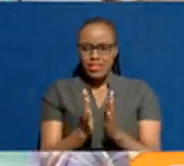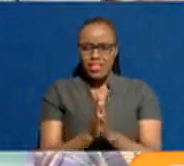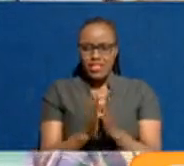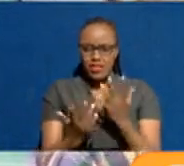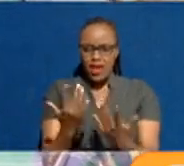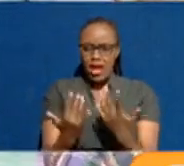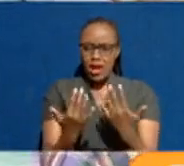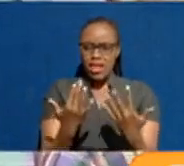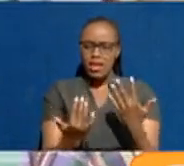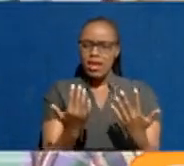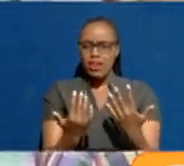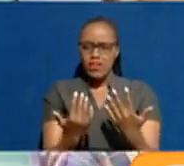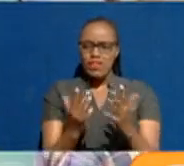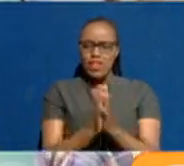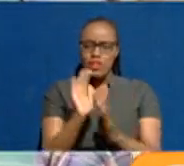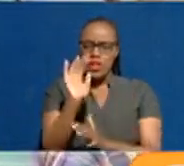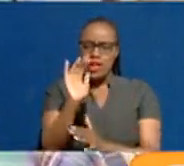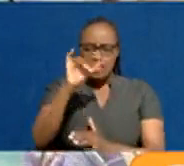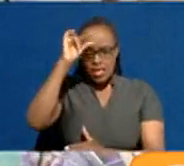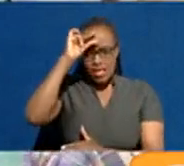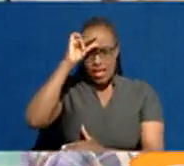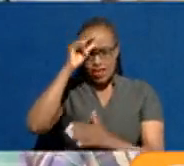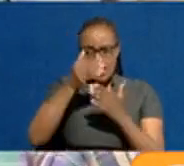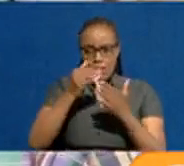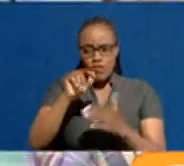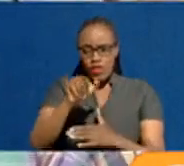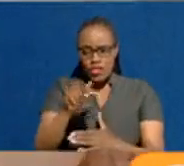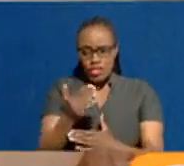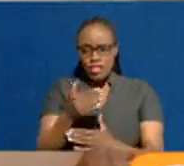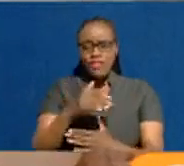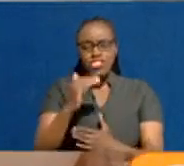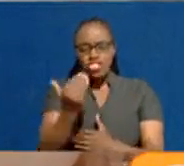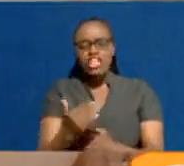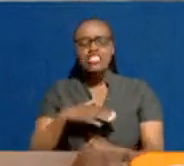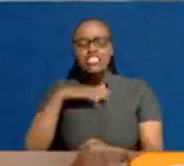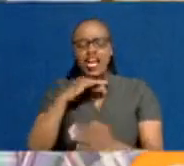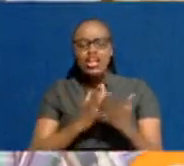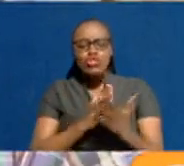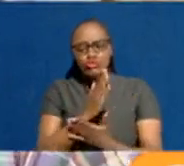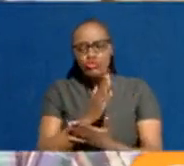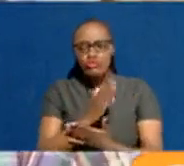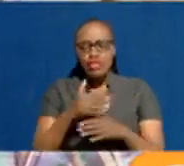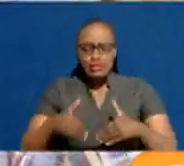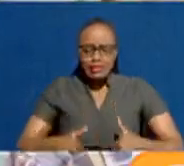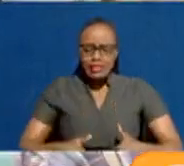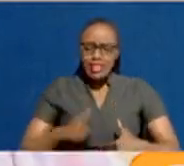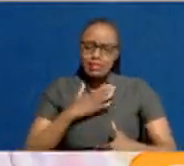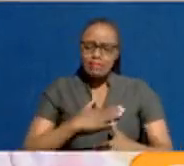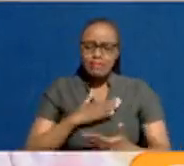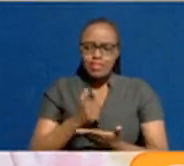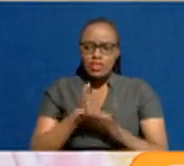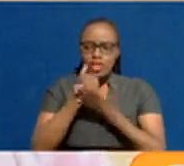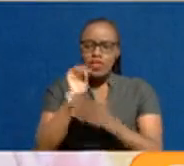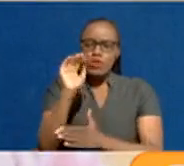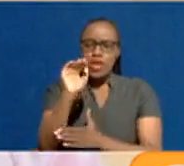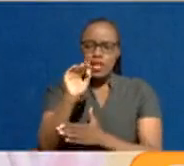ijawashiwa moto. Naomba serikali, kabla hii mtoto ijakufa njaa kwa mkono yangu, sina chakula chochote.